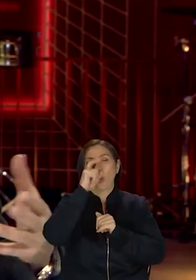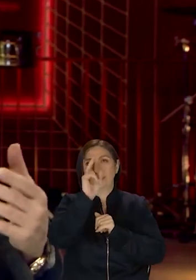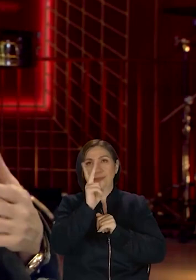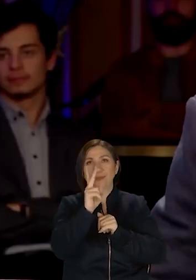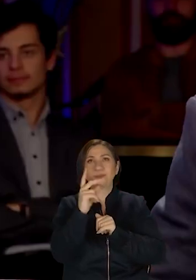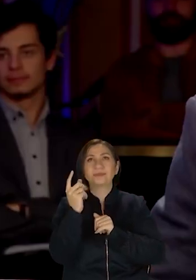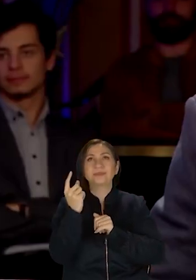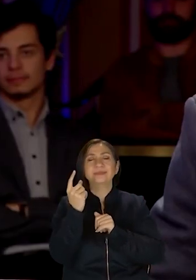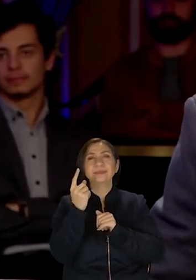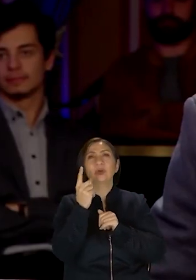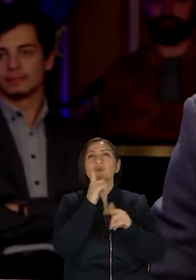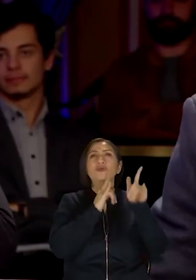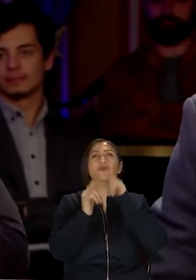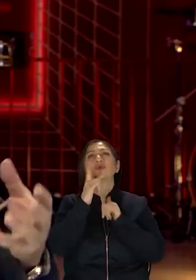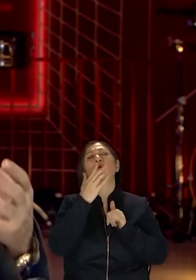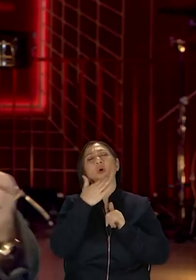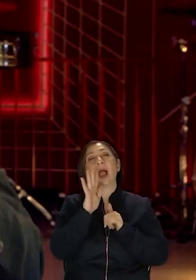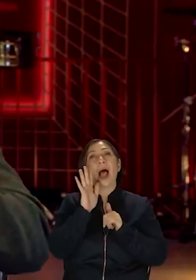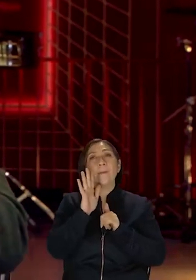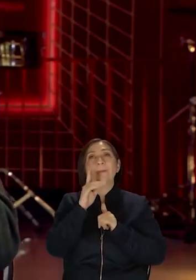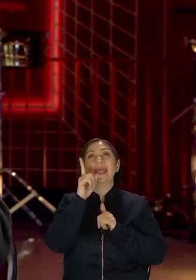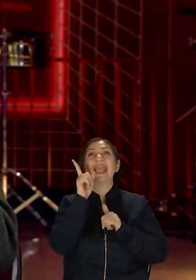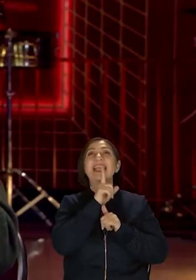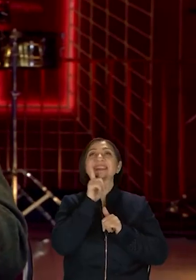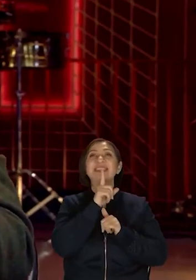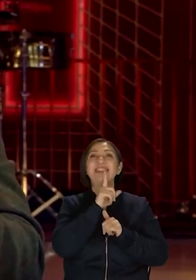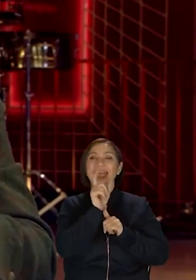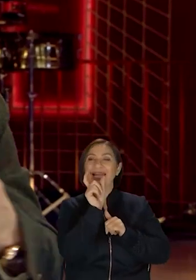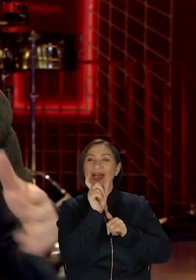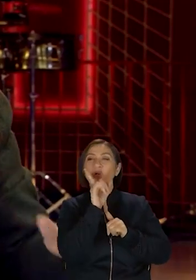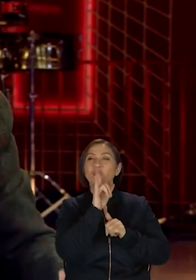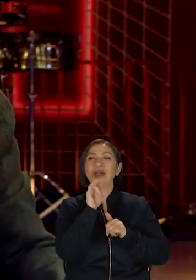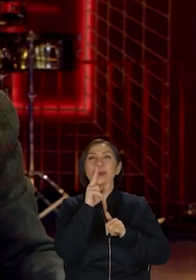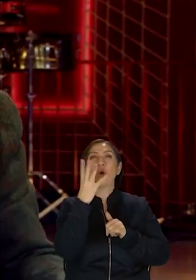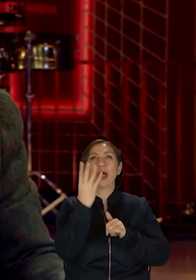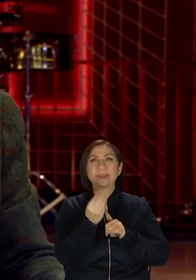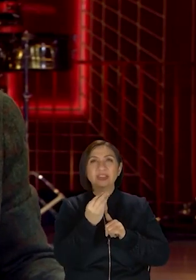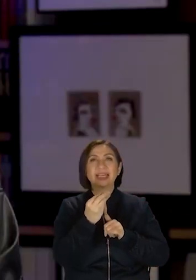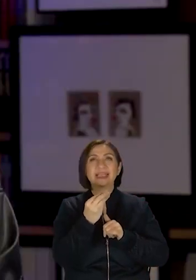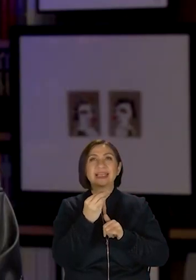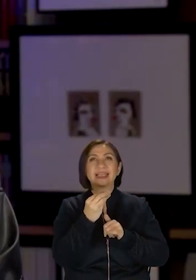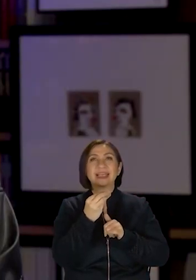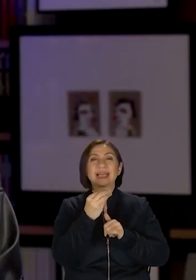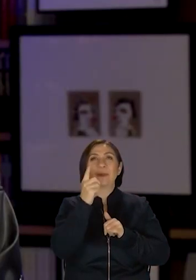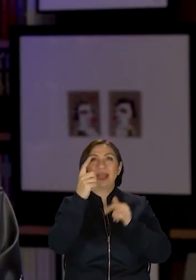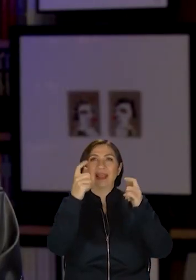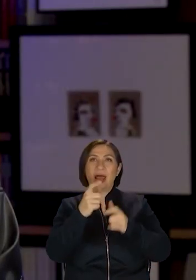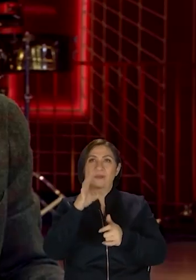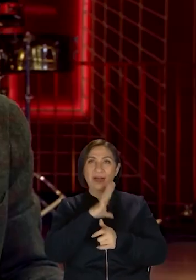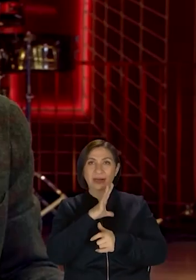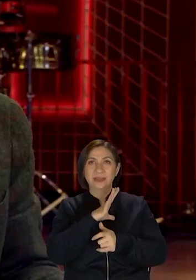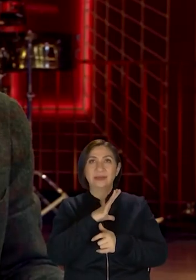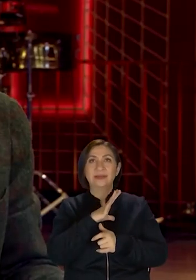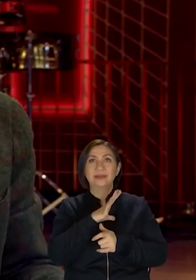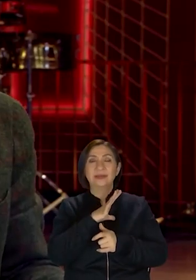bir şey var. Yani oyunda küfür müfür yok. Ama bir İngilizce küfür gibi olabilecek bir yer var.